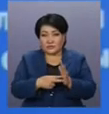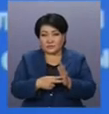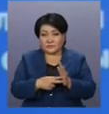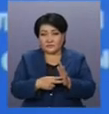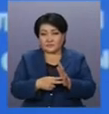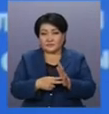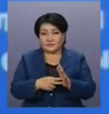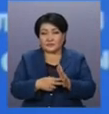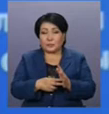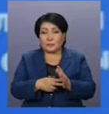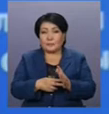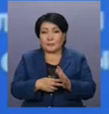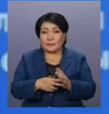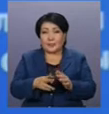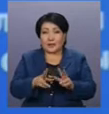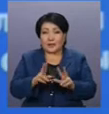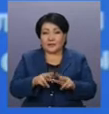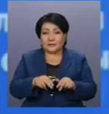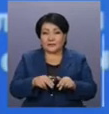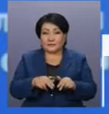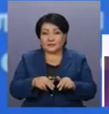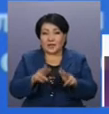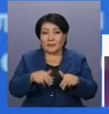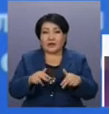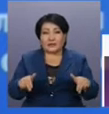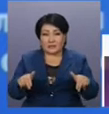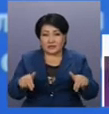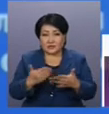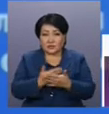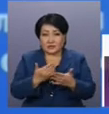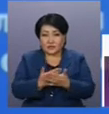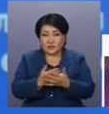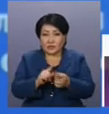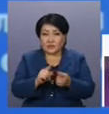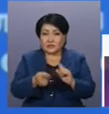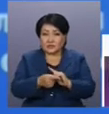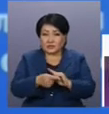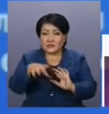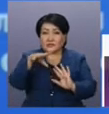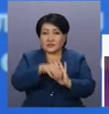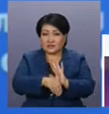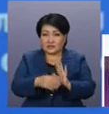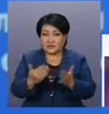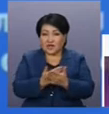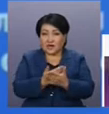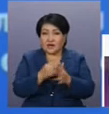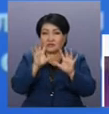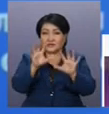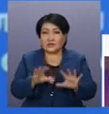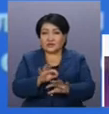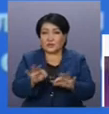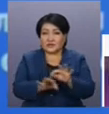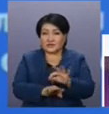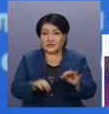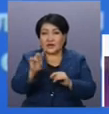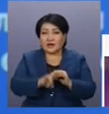Парламент планируется внести законопроект. Парламентке толықтырулар мен өзгертулер енгізілген жаңа заң жобасын қараша айында